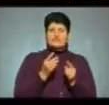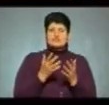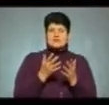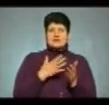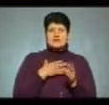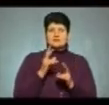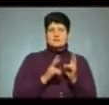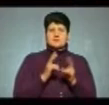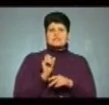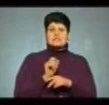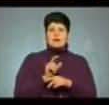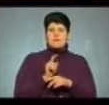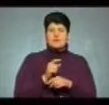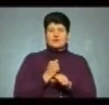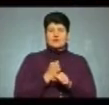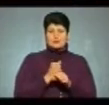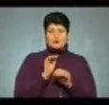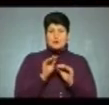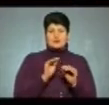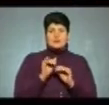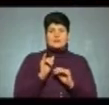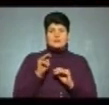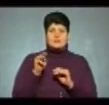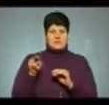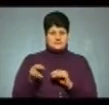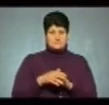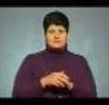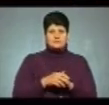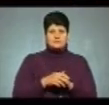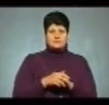нашим підприємством замовником робіт по влаштуванню ІТП. В